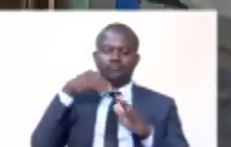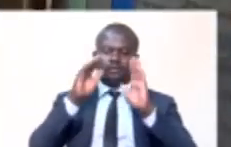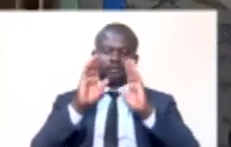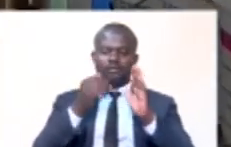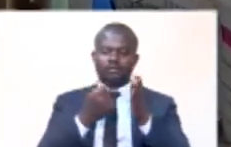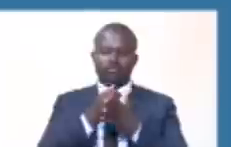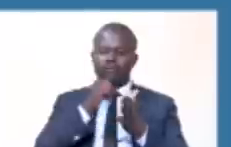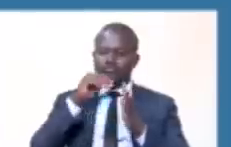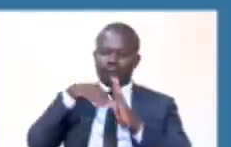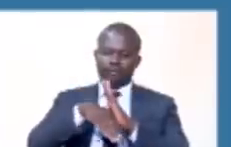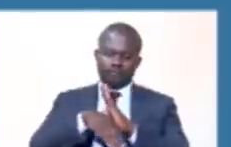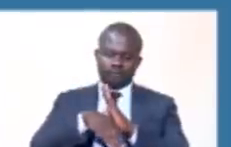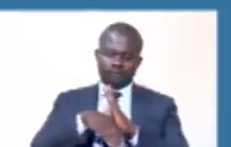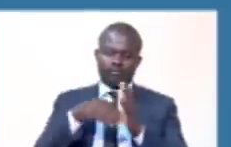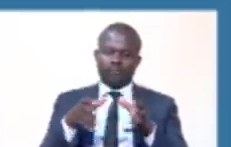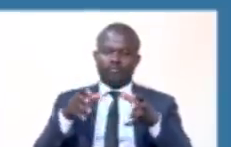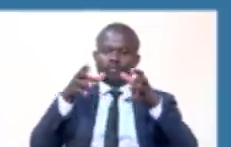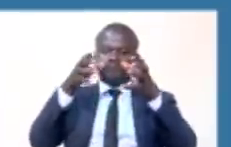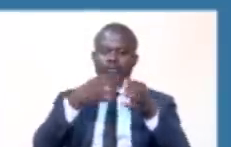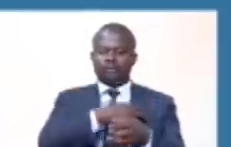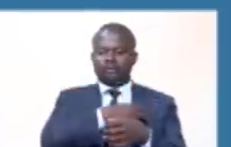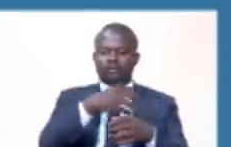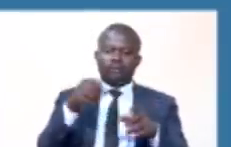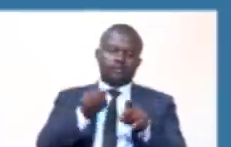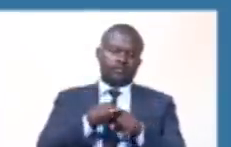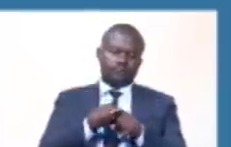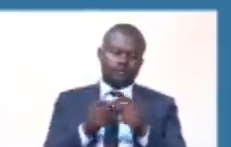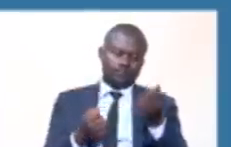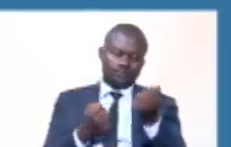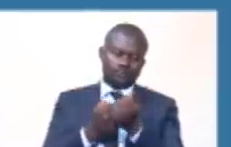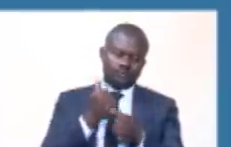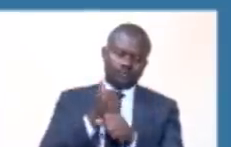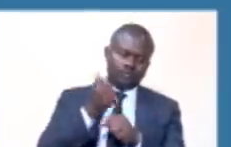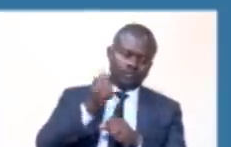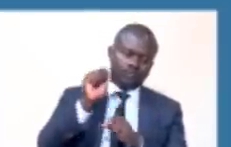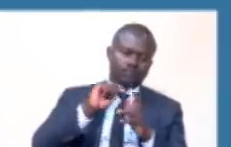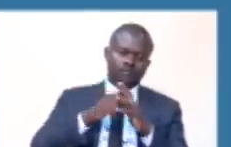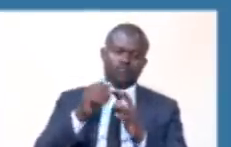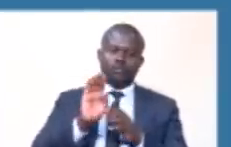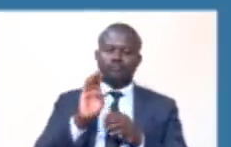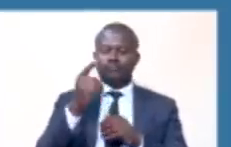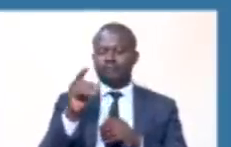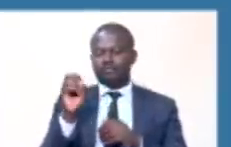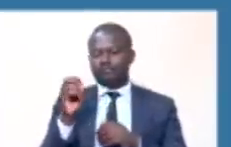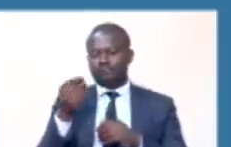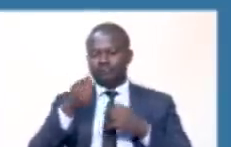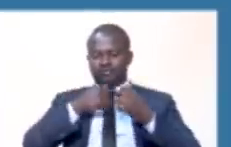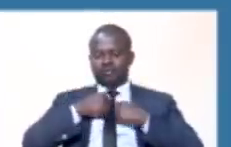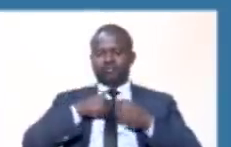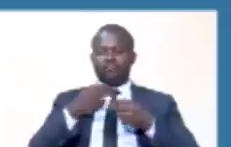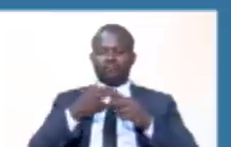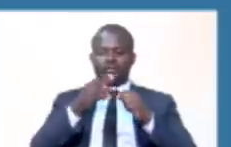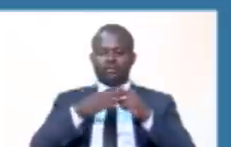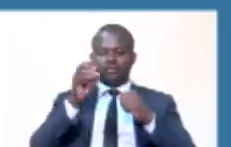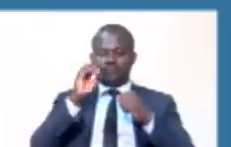gutuma budasubira inyuma. Ikigega nzahura bukungu nacyo cyagobotse abikorera, cyatangiranye miliyari 100 z'amanyarwanda, aho